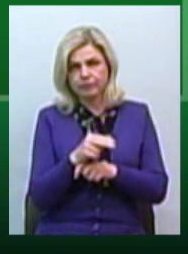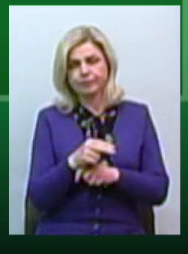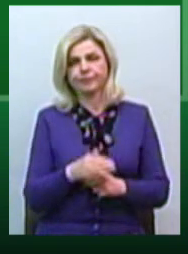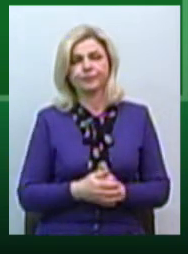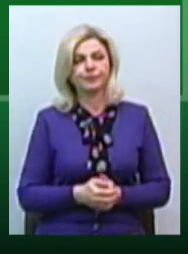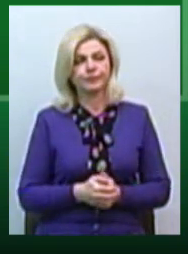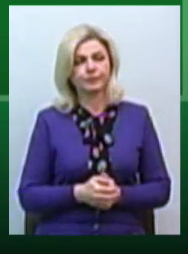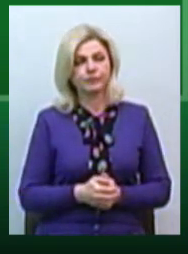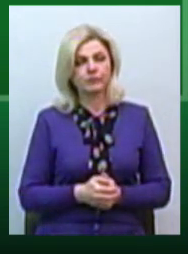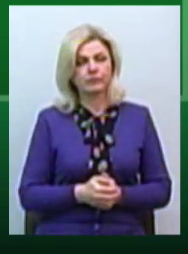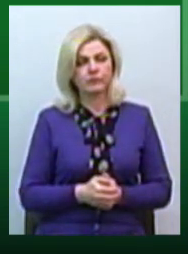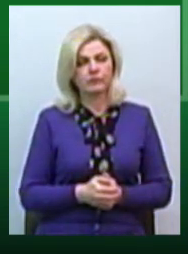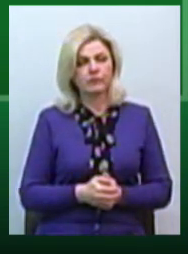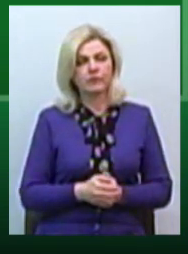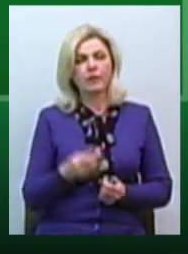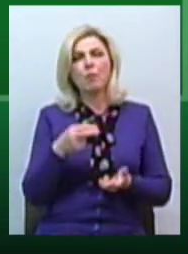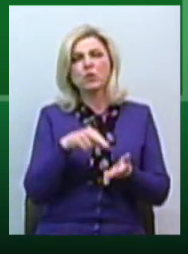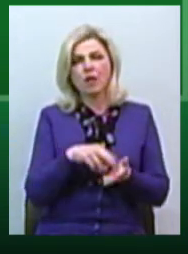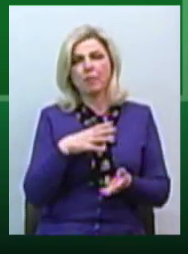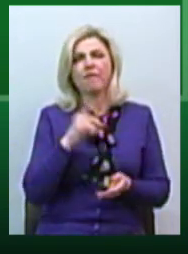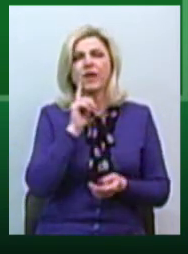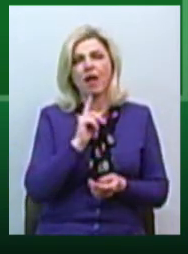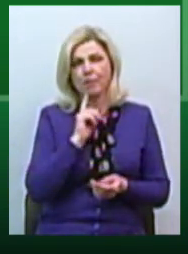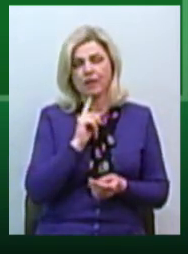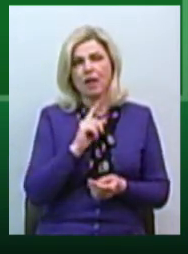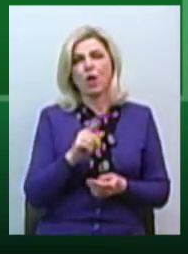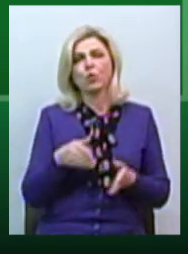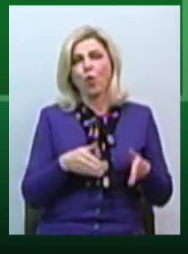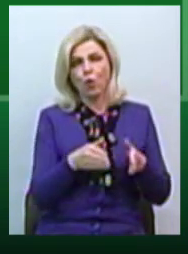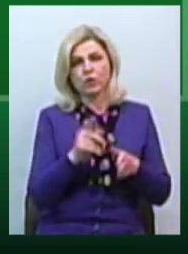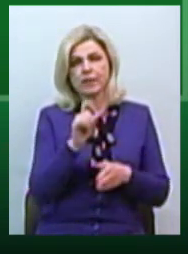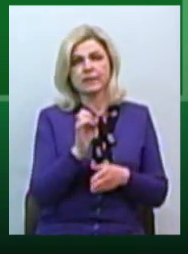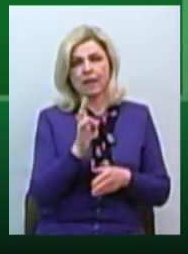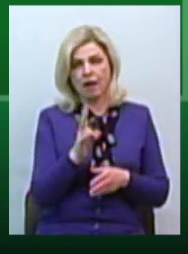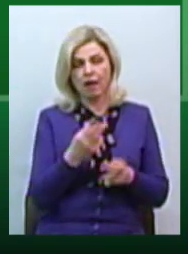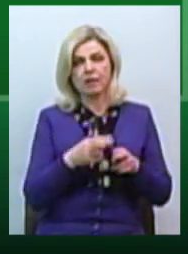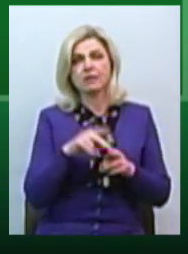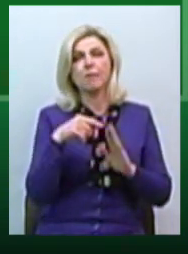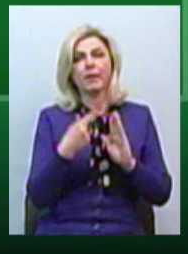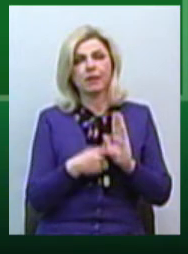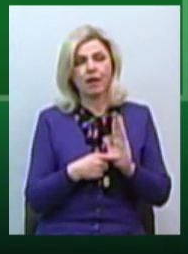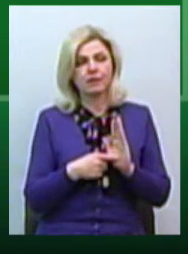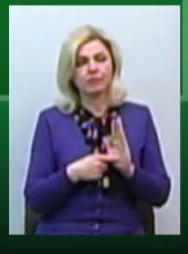виставлення тимчасових дорожніх знаків. Ці питання підрядник